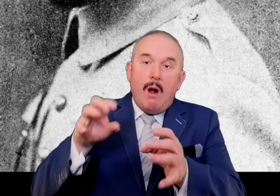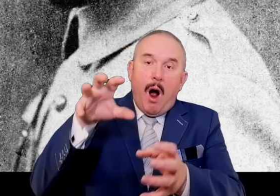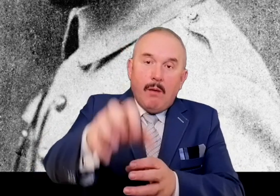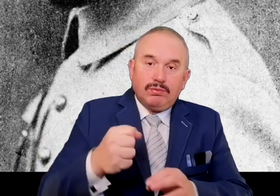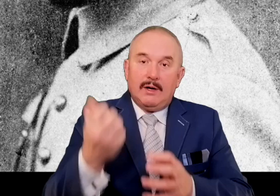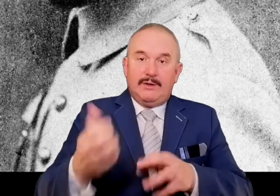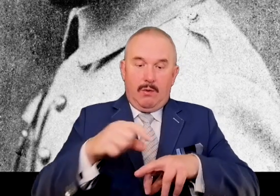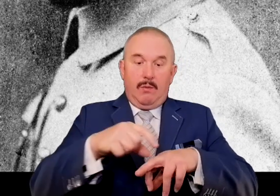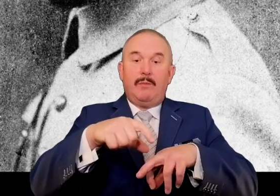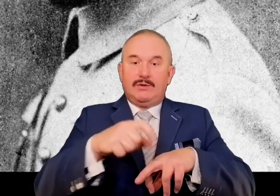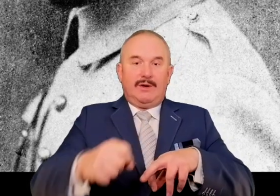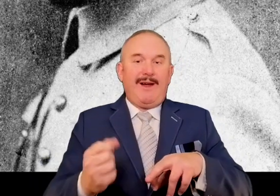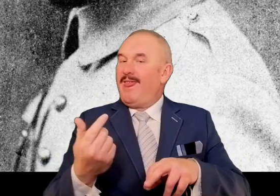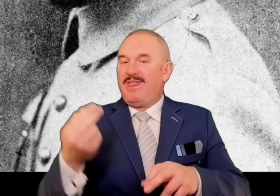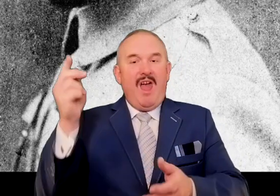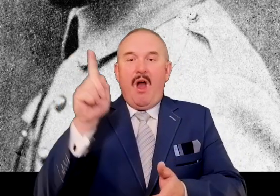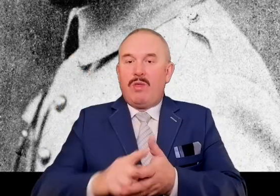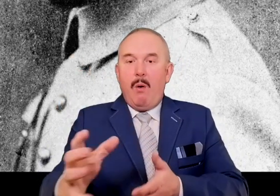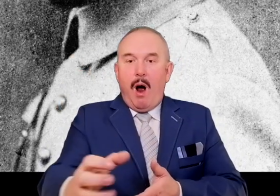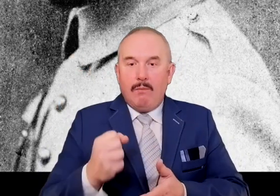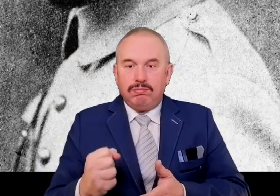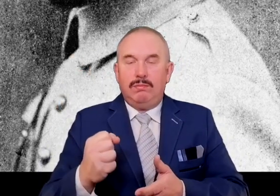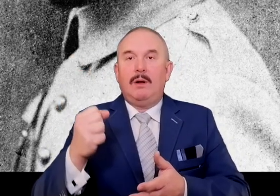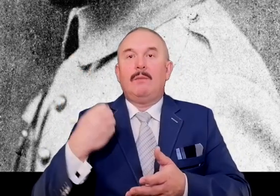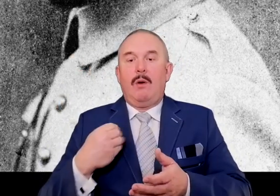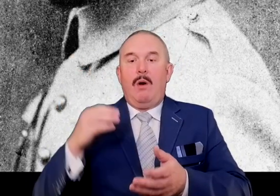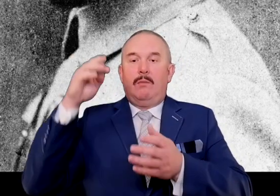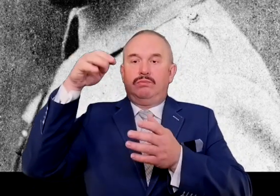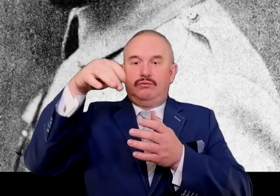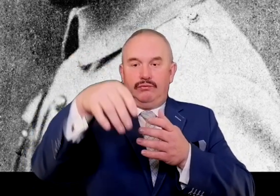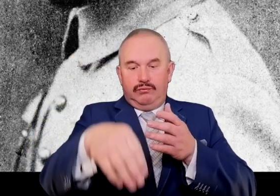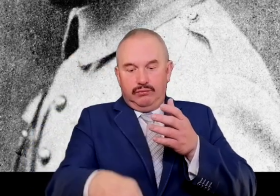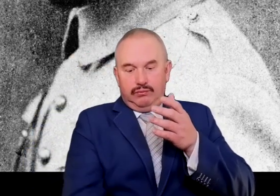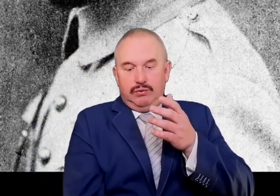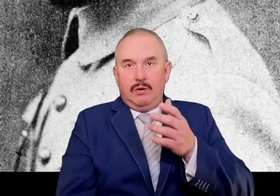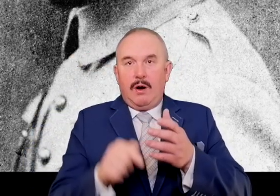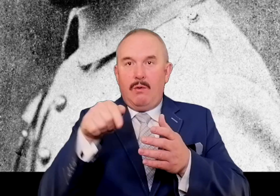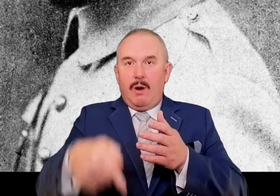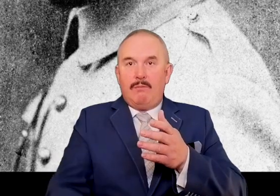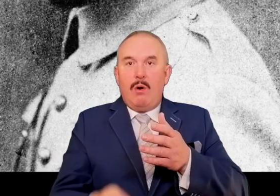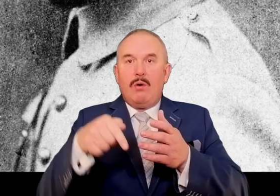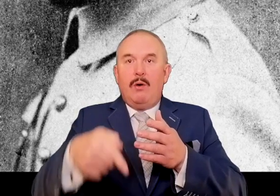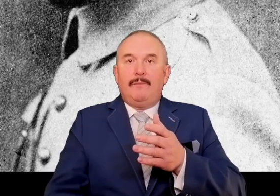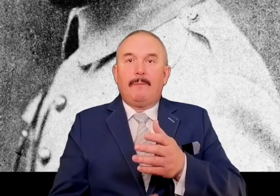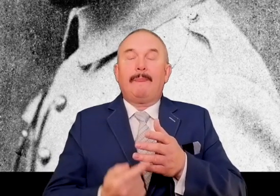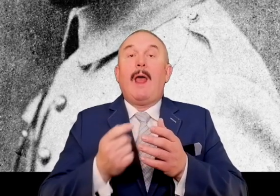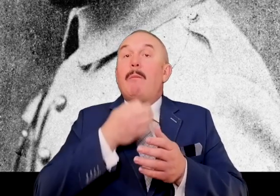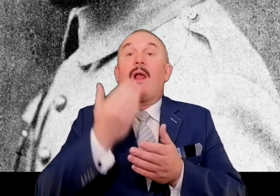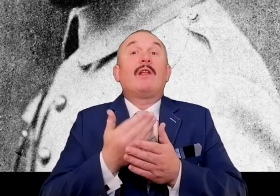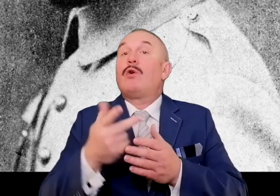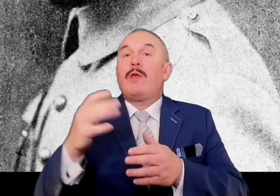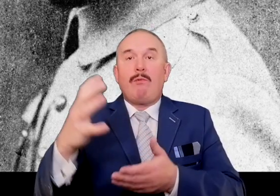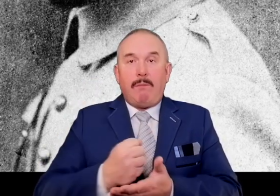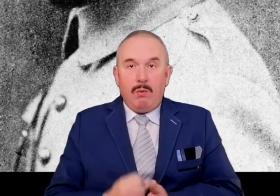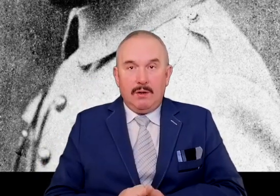nich nie mógł uchwycić pierścienia, który wiernie połączył się z wodami Bałtyku, a na moje zapytanie, czemuście go